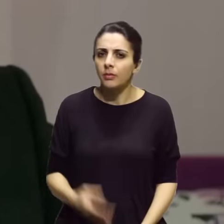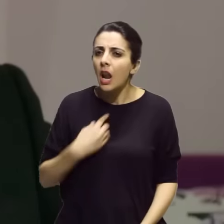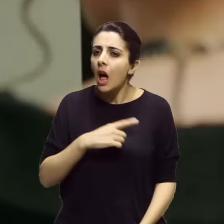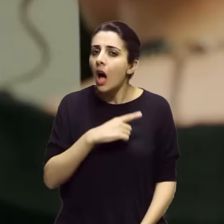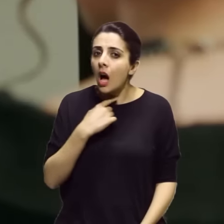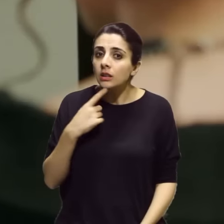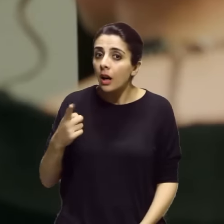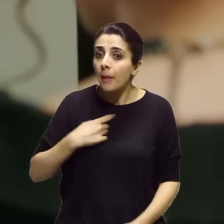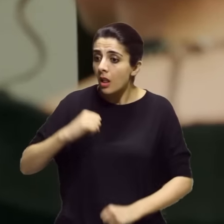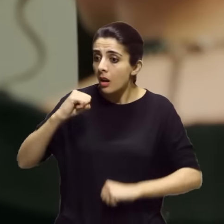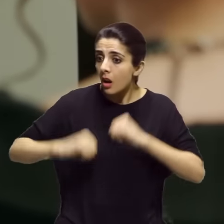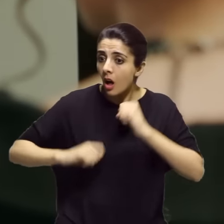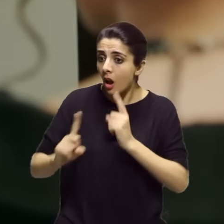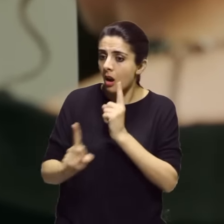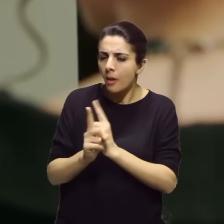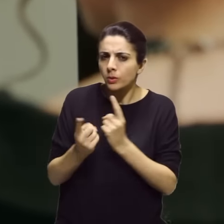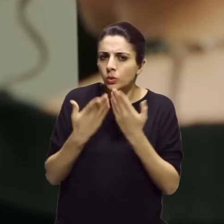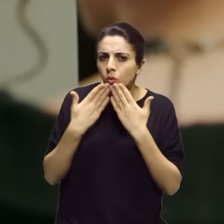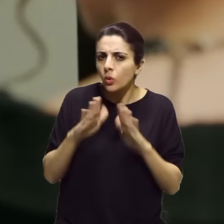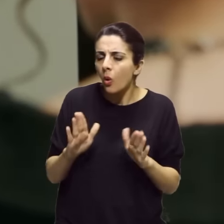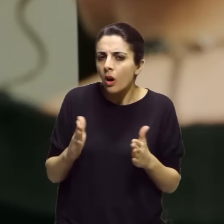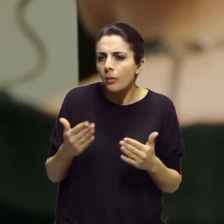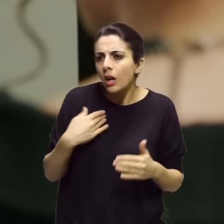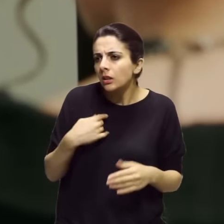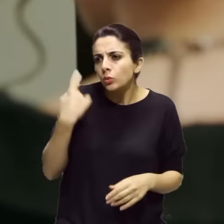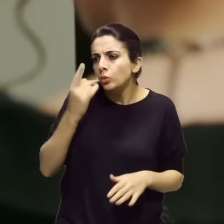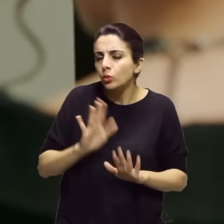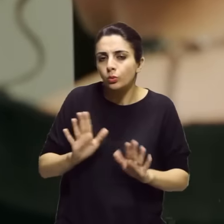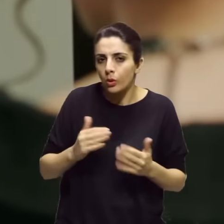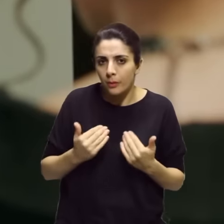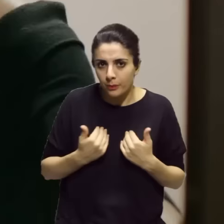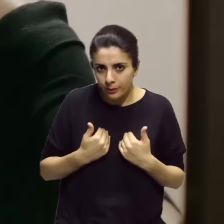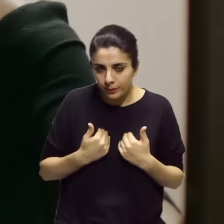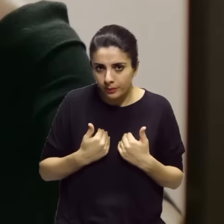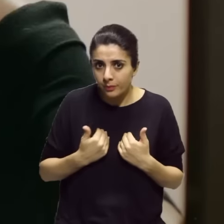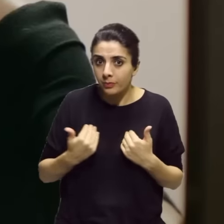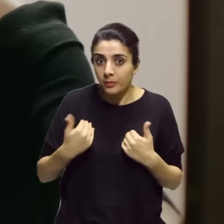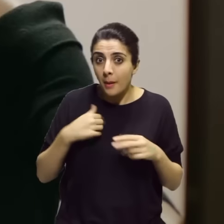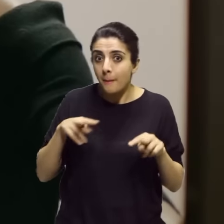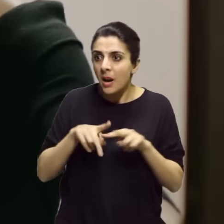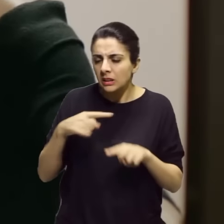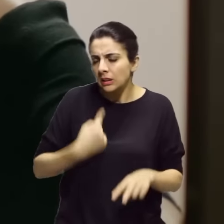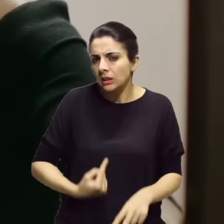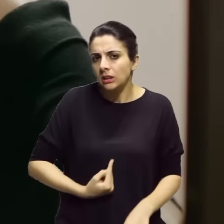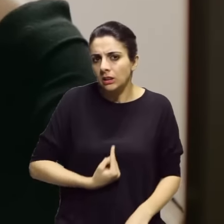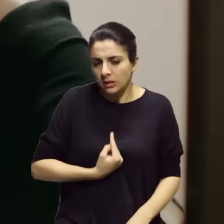Asla ben seninle rekabet etmedim. Yani böyle bir şeyde hiç niyetim olmadı. Benim Mazhar'a olan